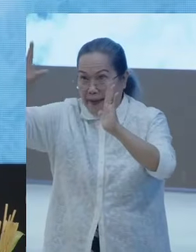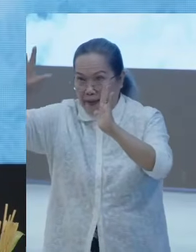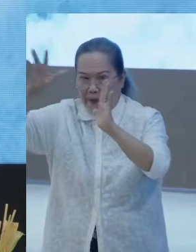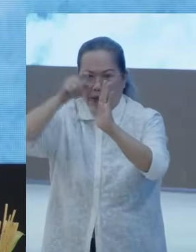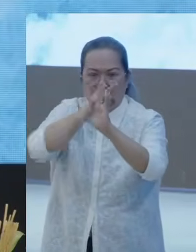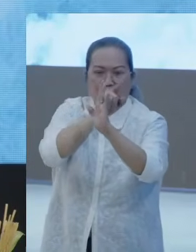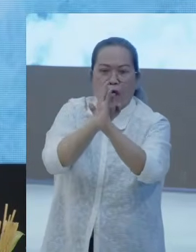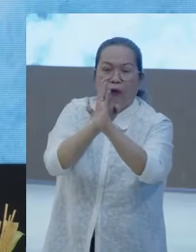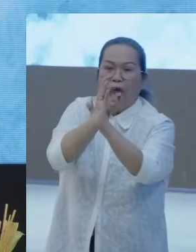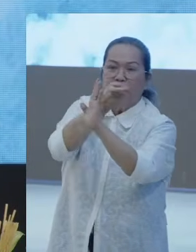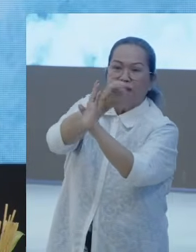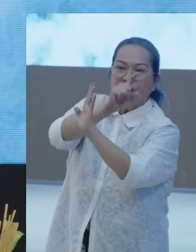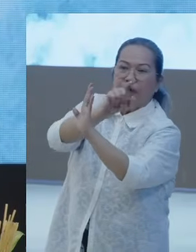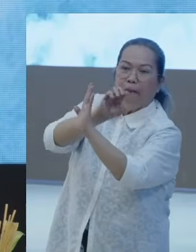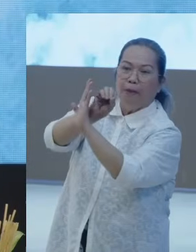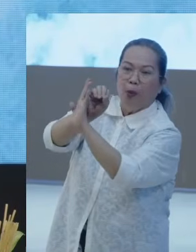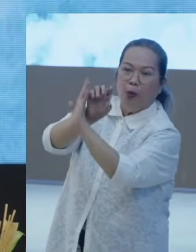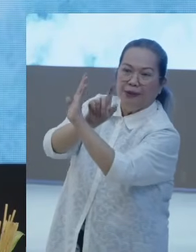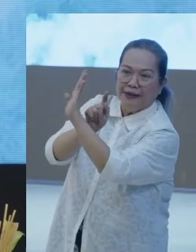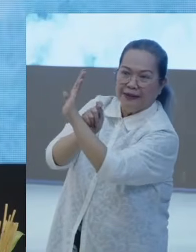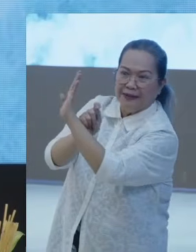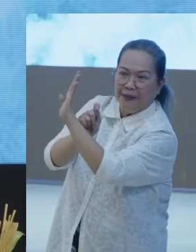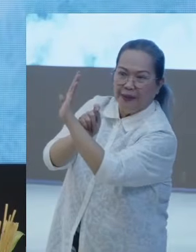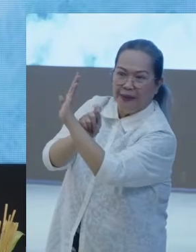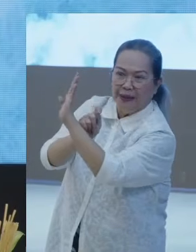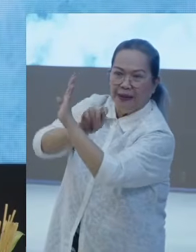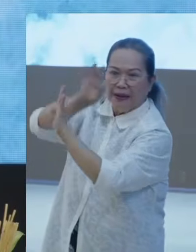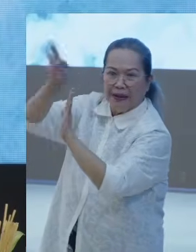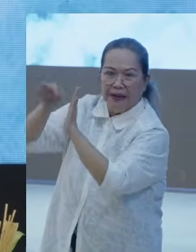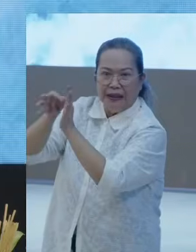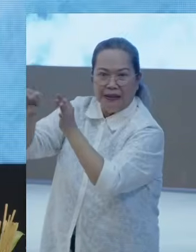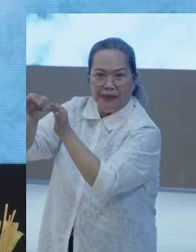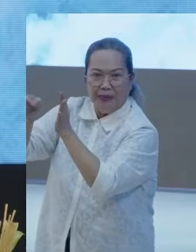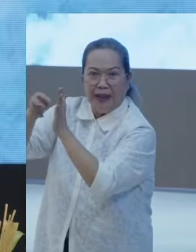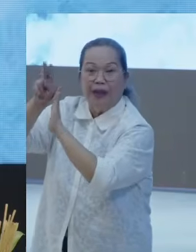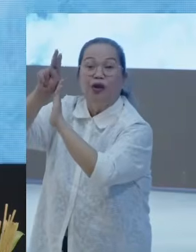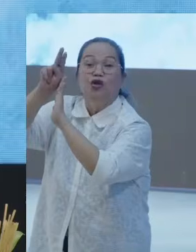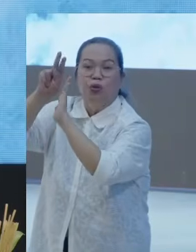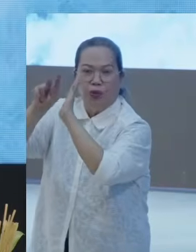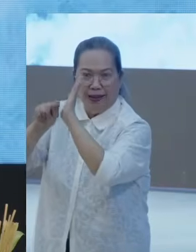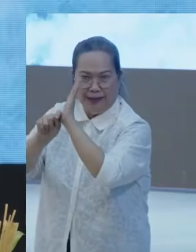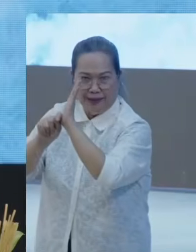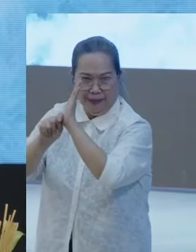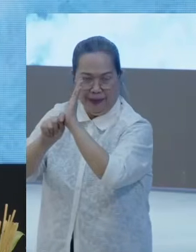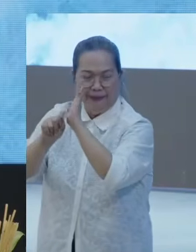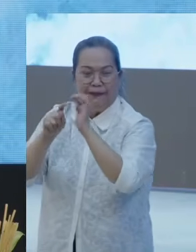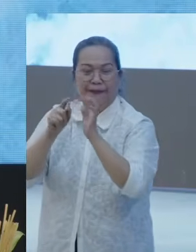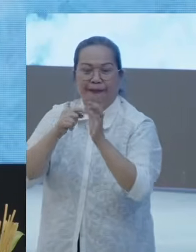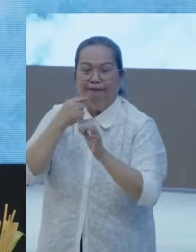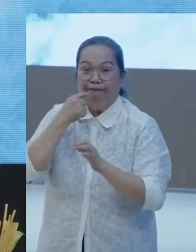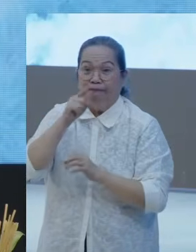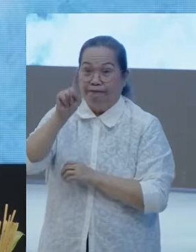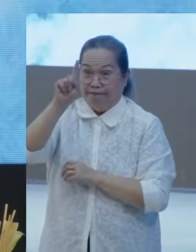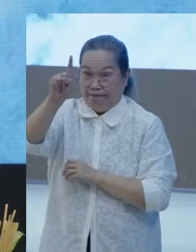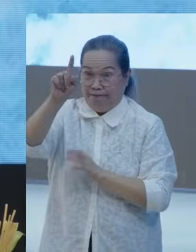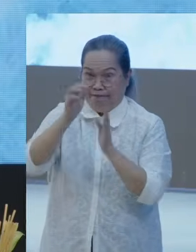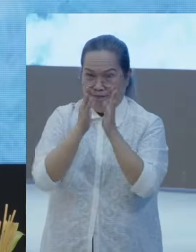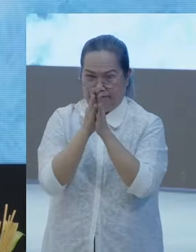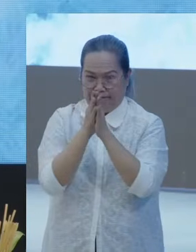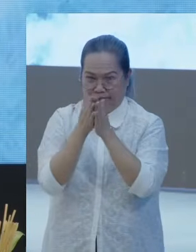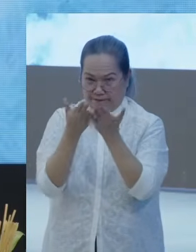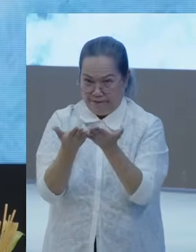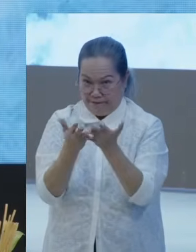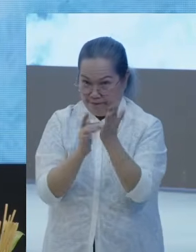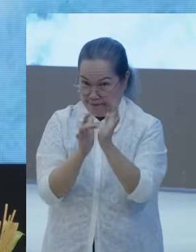Testament. No? At ang isang aklat nga na ito ay ang aklat ni Jonah.